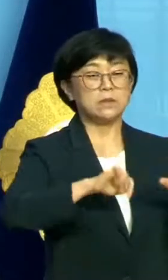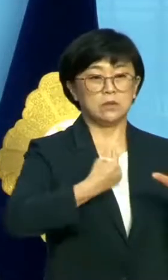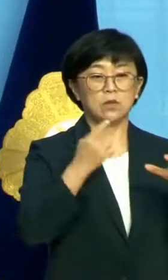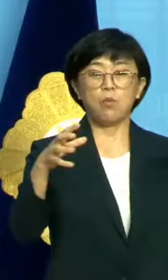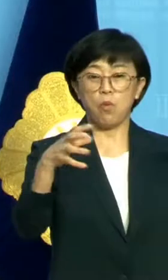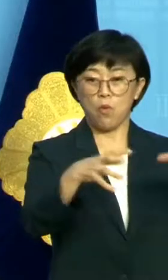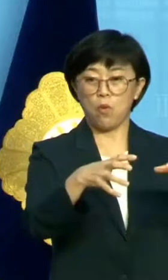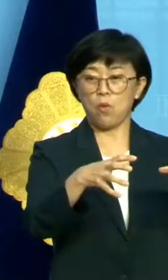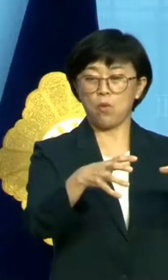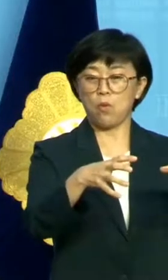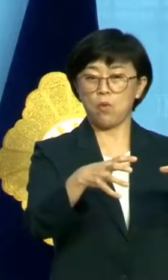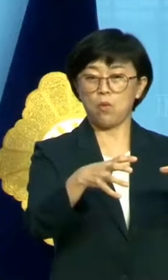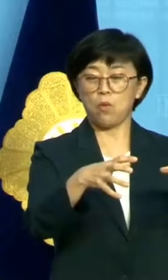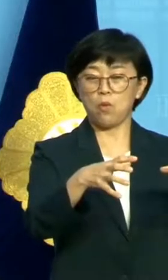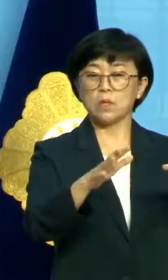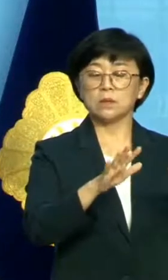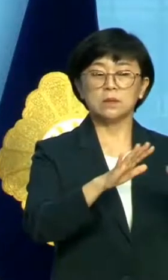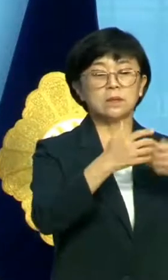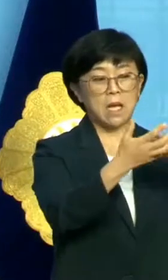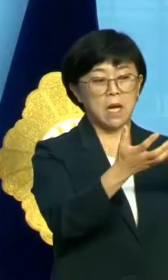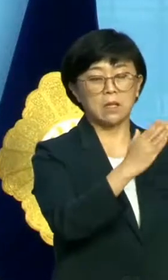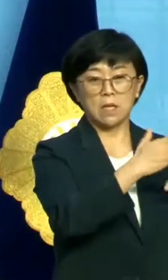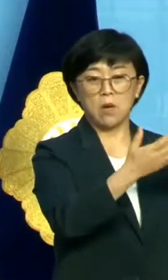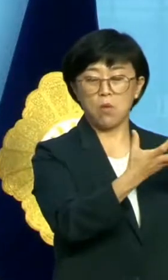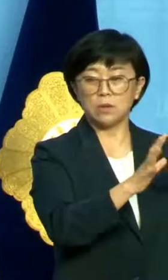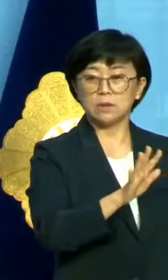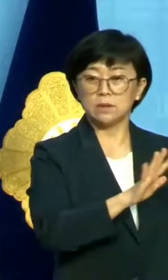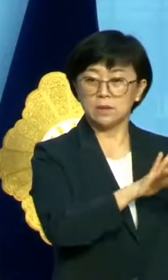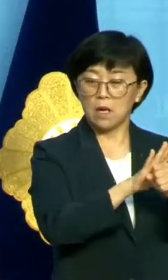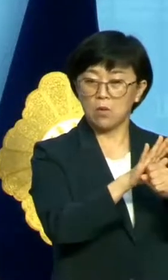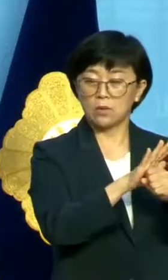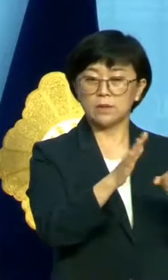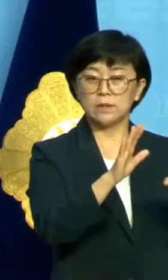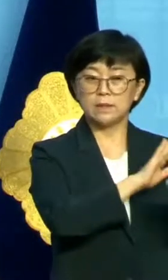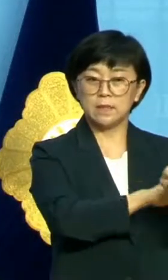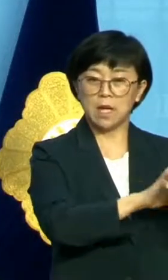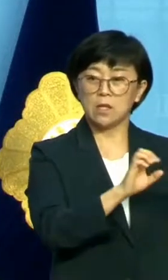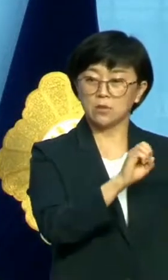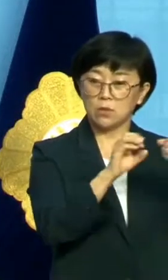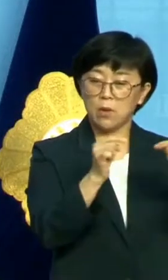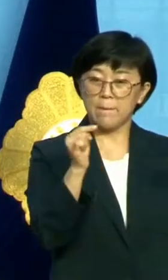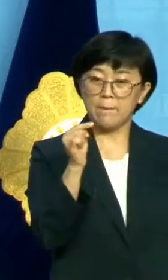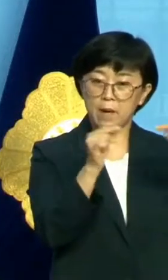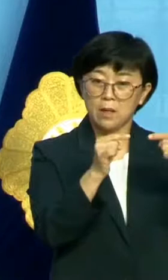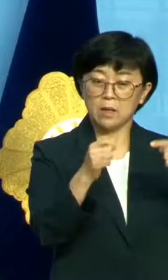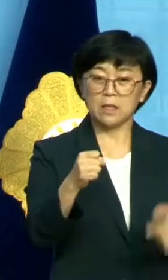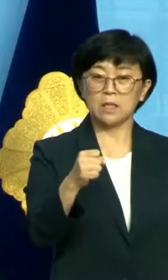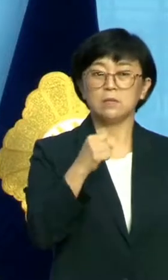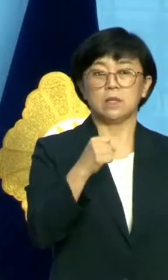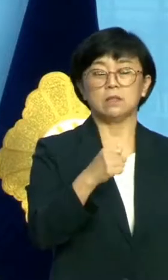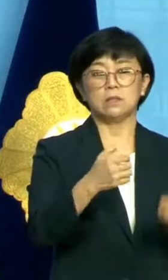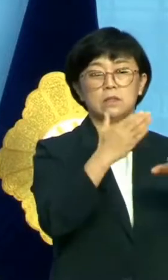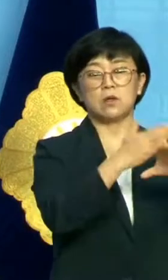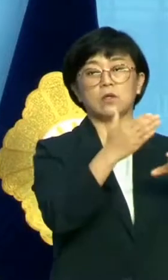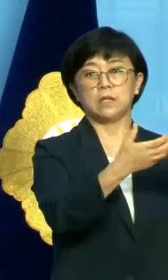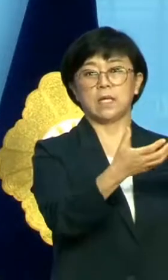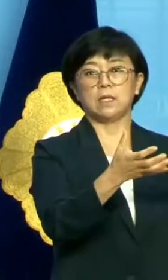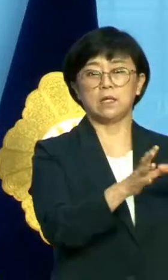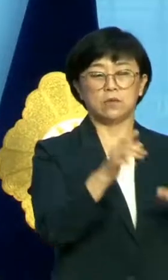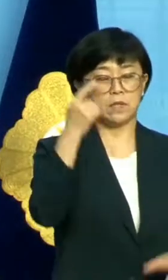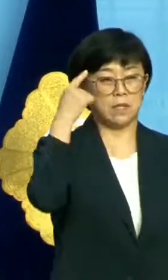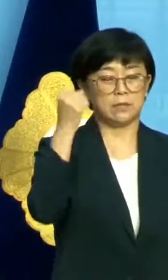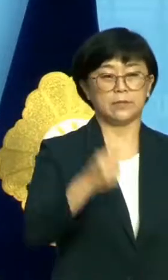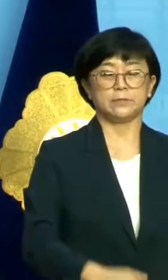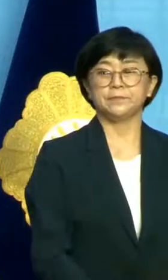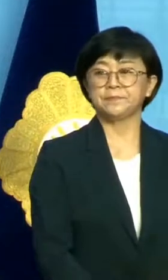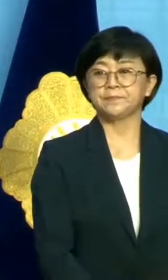만큼 당원들이 사랑하고 또 당원들과 잘 소통하는 그런 정당이 강한 정당이라고 저는